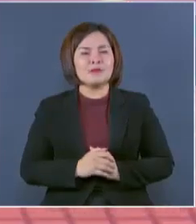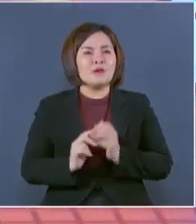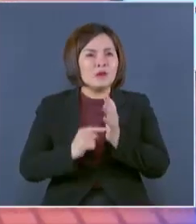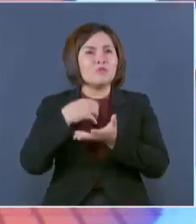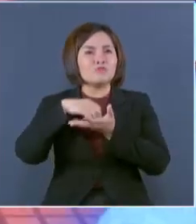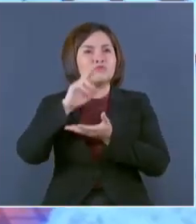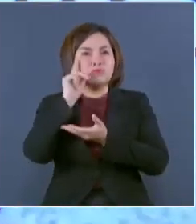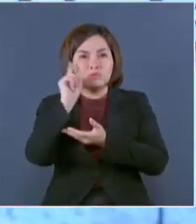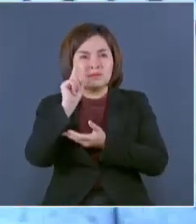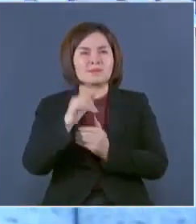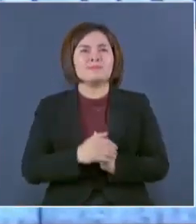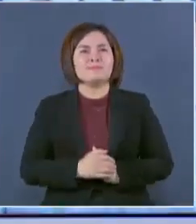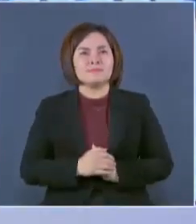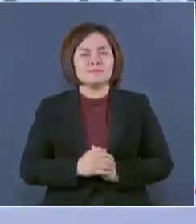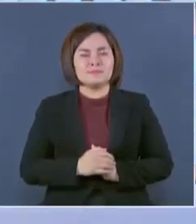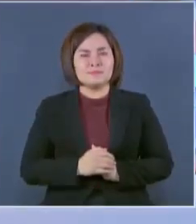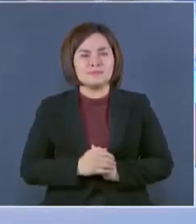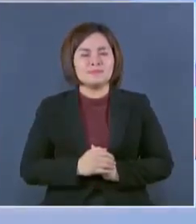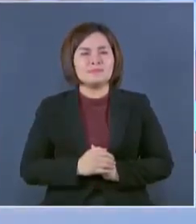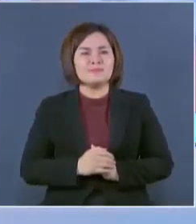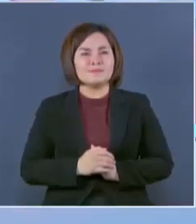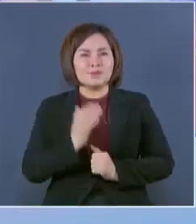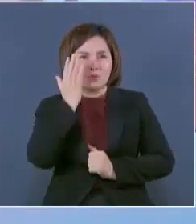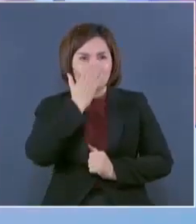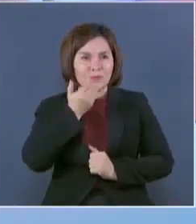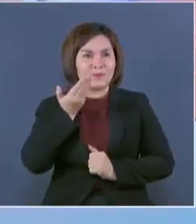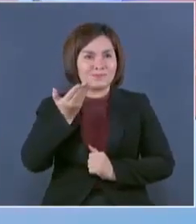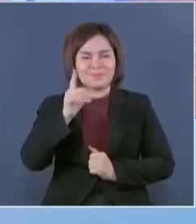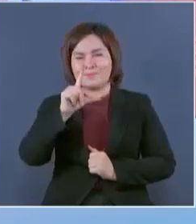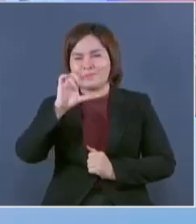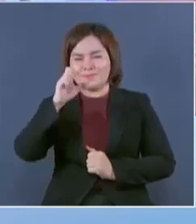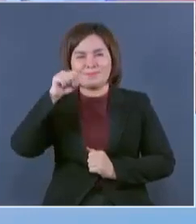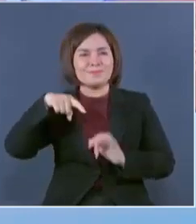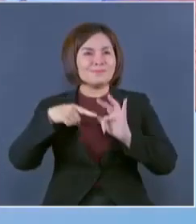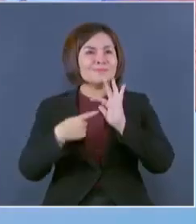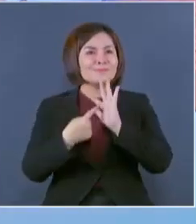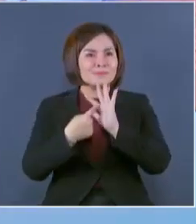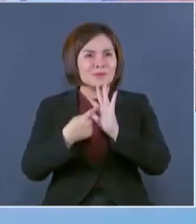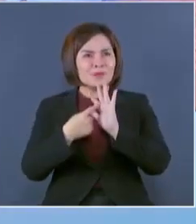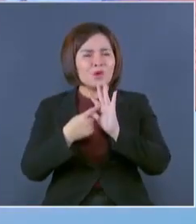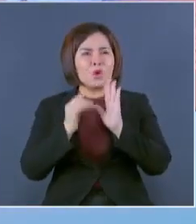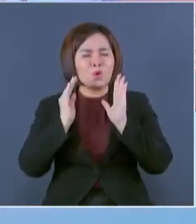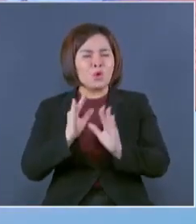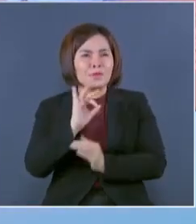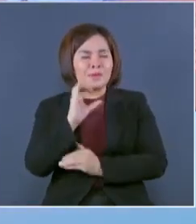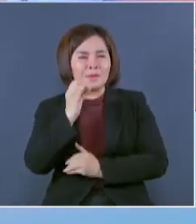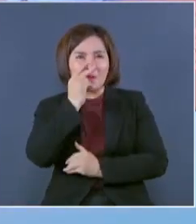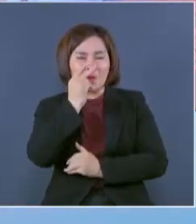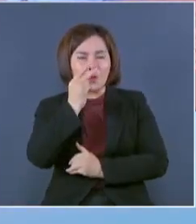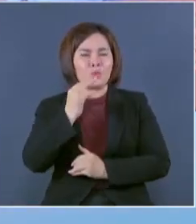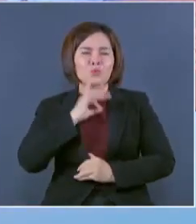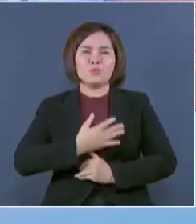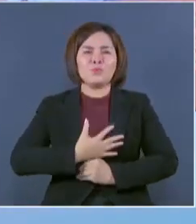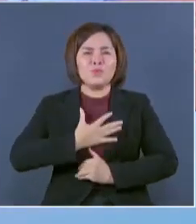ข่าวแรกวันนี้เริ่มกันที่ไอดอลระดับโลกสาวสวยระดับอินเตอร์อย่างลิซ่าแบล็คพิงค์นะคะที่งานนี้ก็ทำเอาบลิงค์ชาวไทยภูมิใจสุดๆ